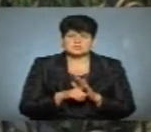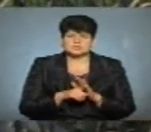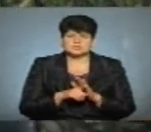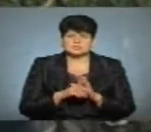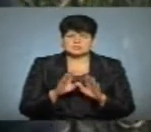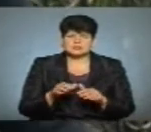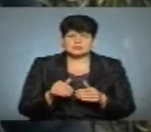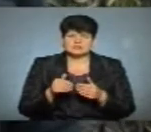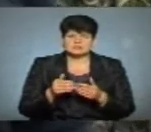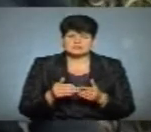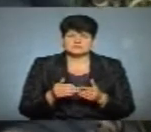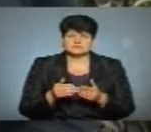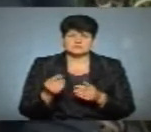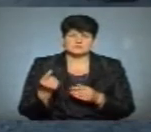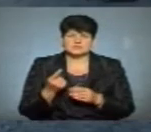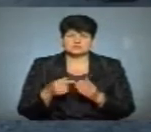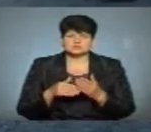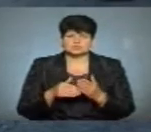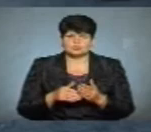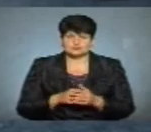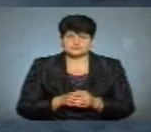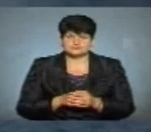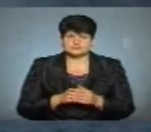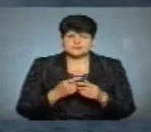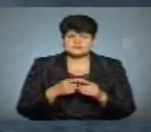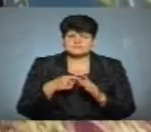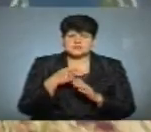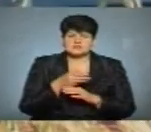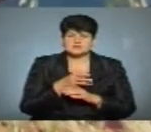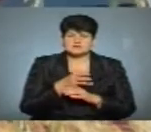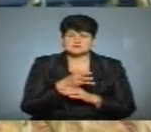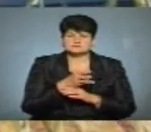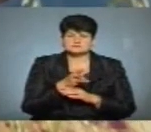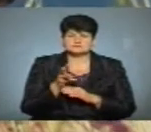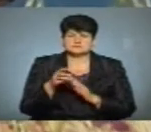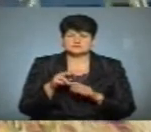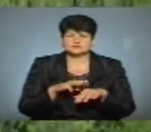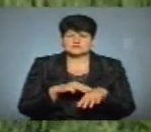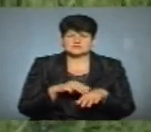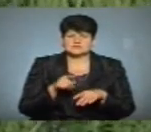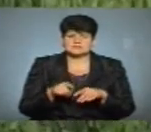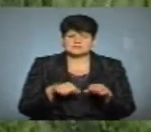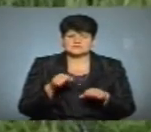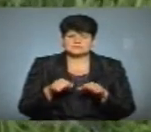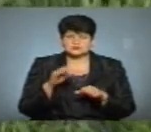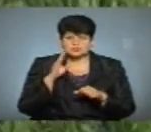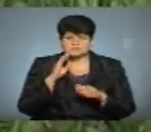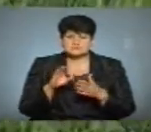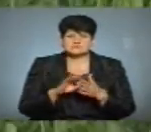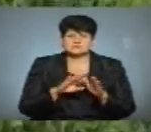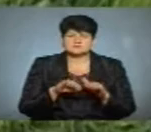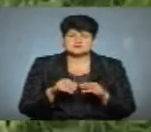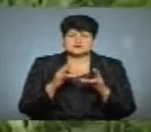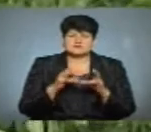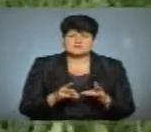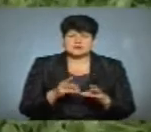надавати, скажімо так, першу допомогу. А це кадри з оперативної зйомки поліцейських. На них велосипед хлопця одразу після аварії